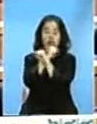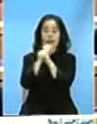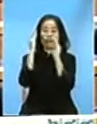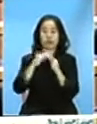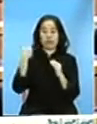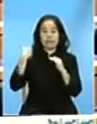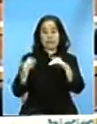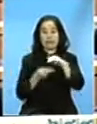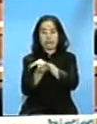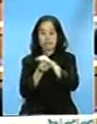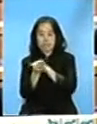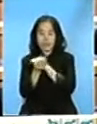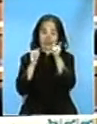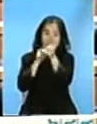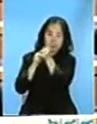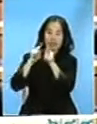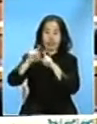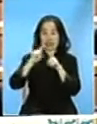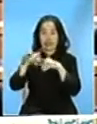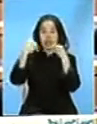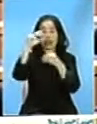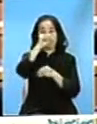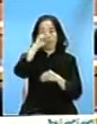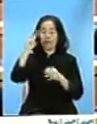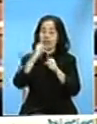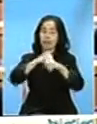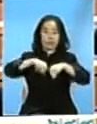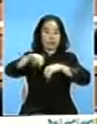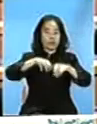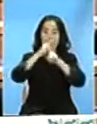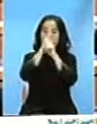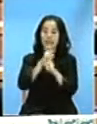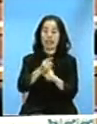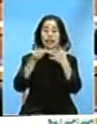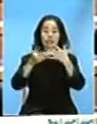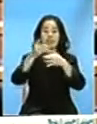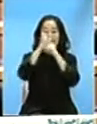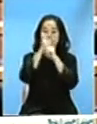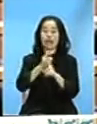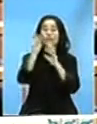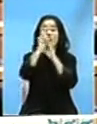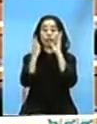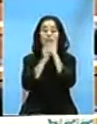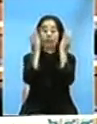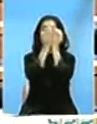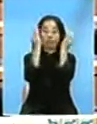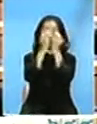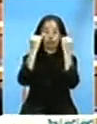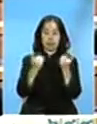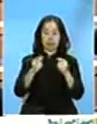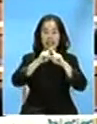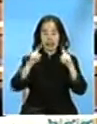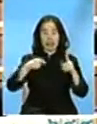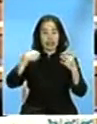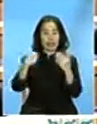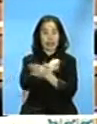ได้ทำหน้าที่อย่างสมบูรณ์มากขึ้นภายใต้เงื่อนไขของรัฐธรรมนูญฉบับปัจจุบันซึ่งน่าเสียดายว่าไม่ได้แก้